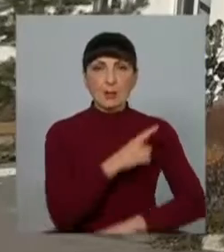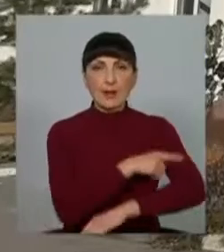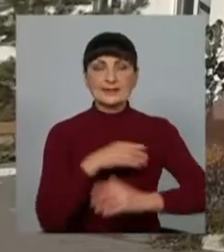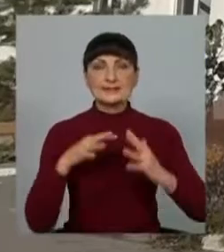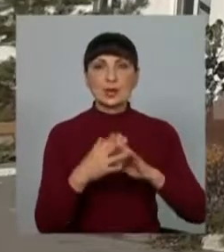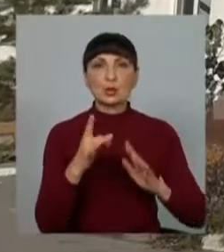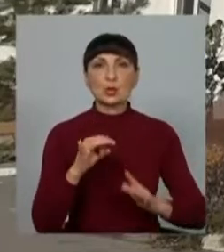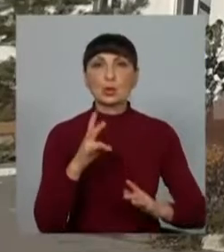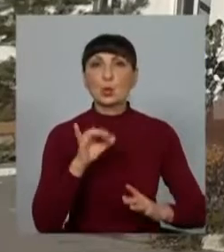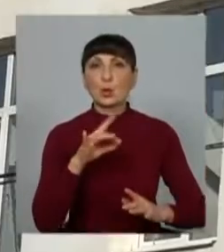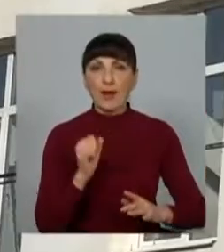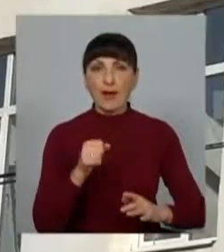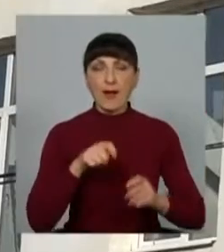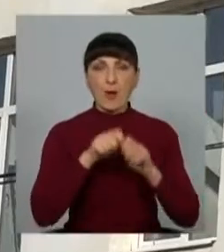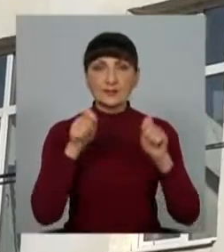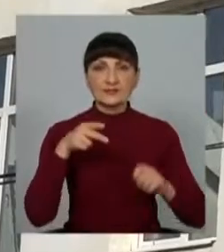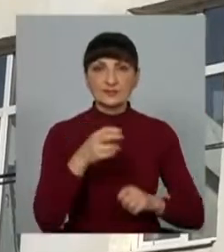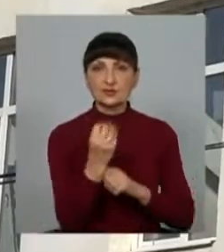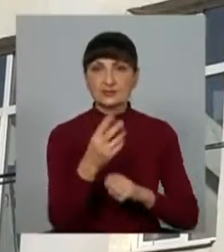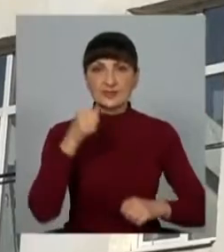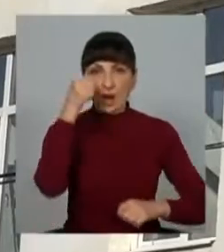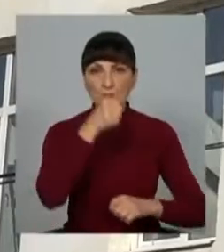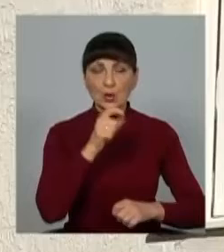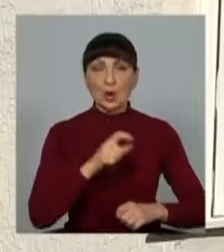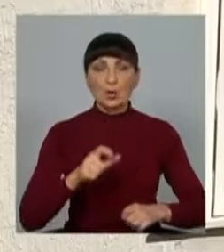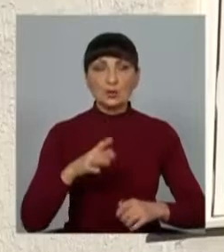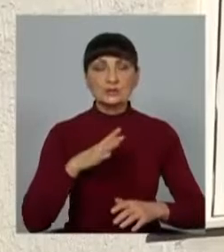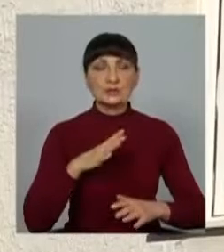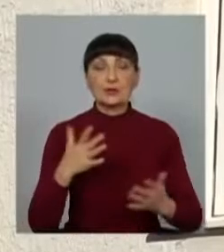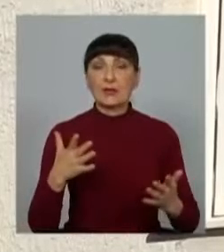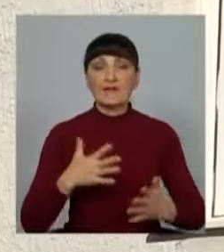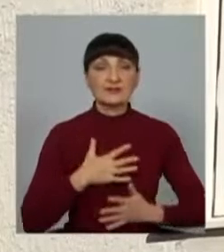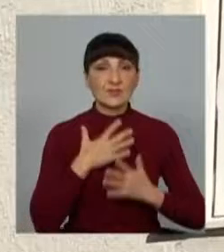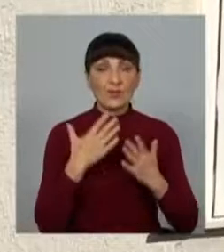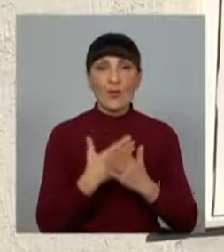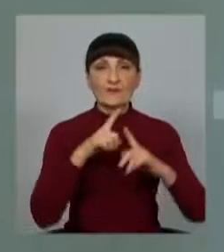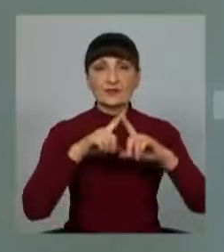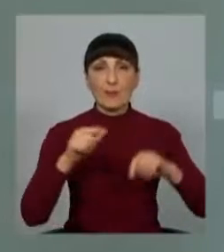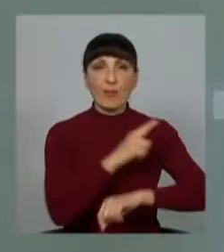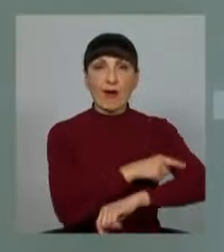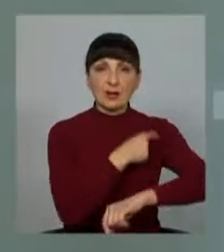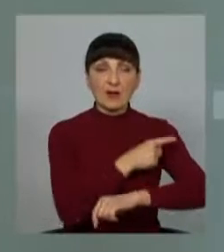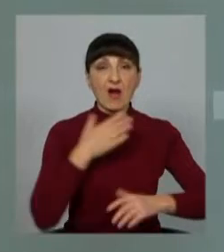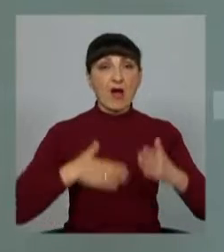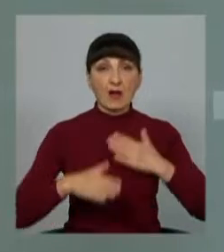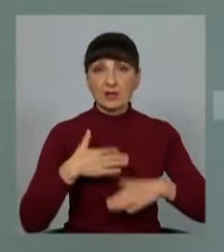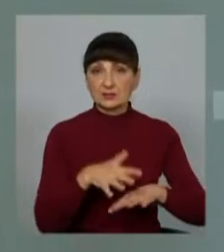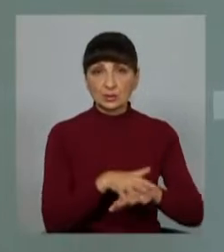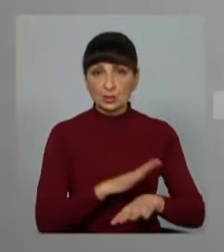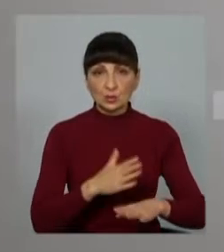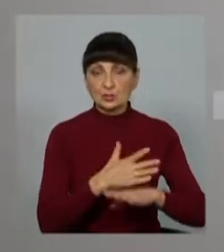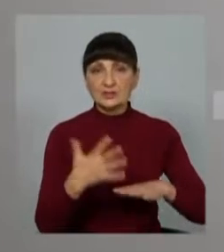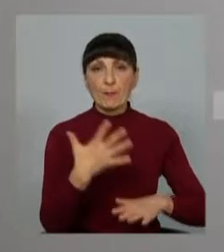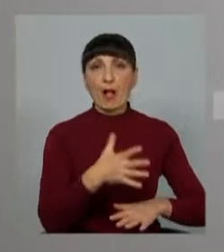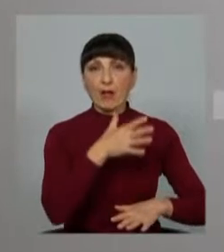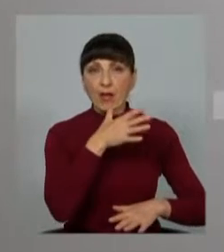селе Нура сдали в эксплуатацию в 2014 году. Тогда люди испытывали огромный восторг от нового здания. Но, увы, радость длилась недолго. Спустя